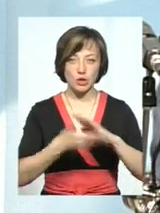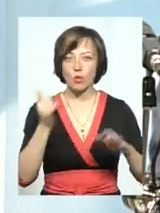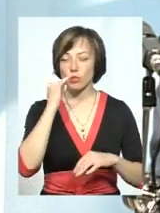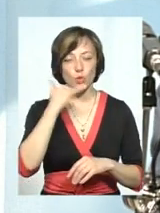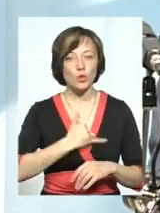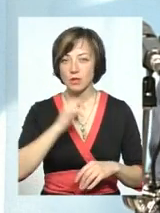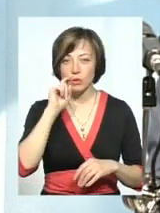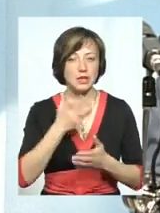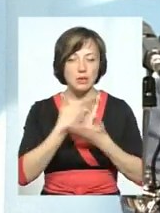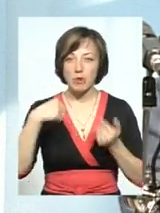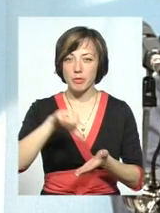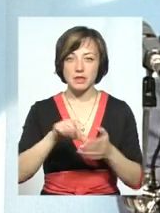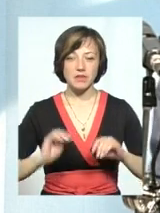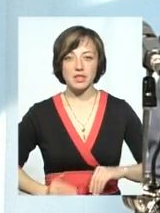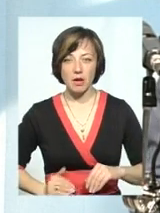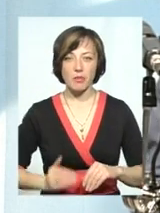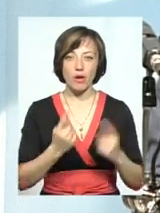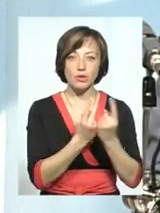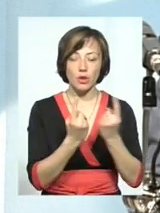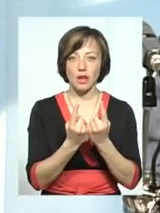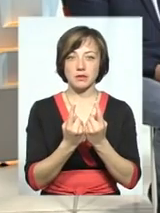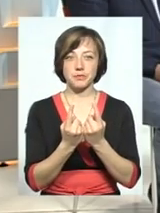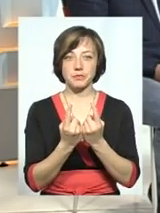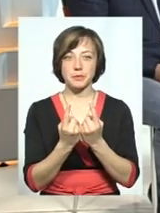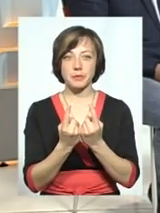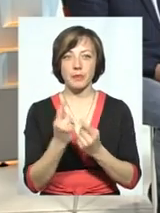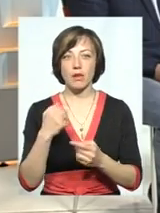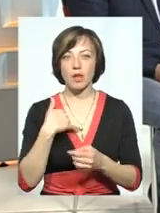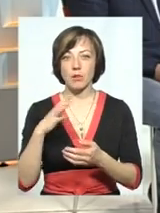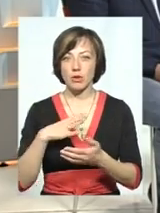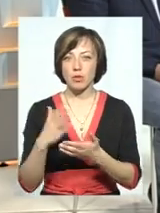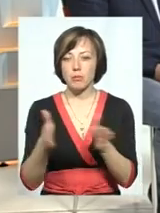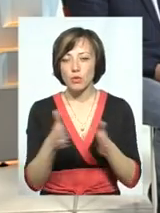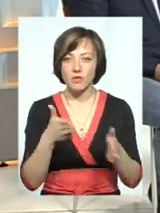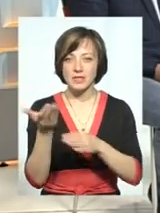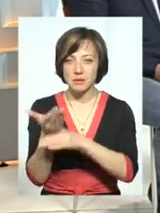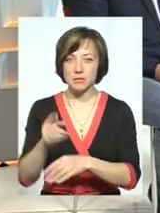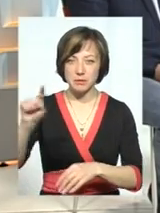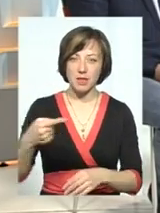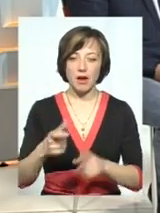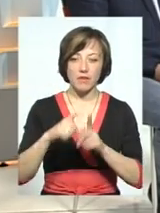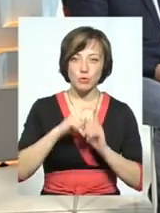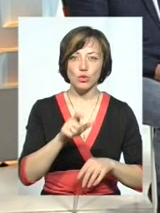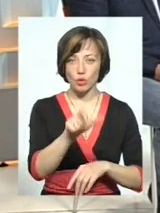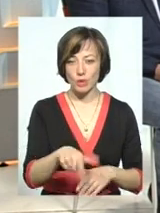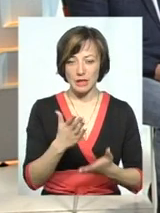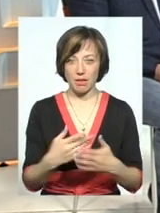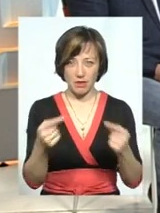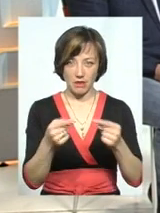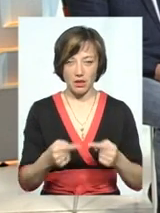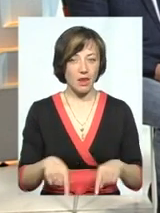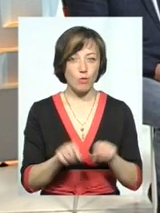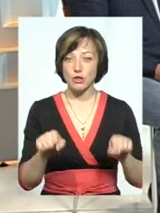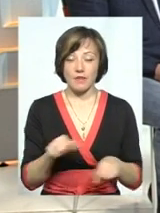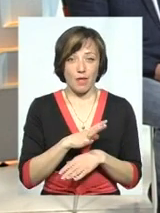немає якогось там представництва там компанії, там однокласників, так що вони там не змогли зробити там підготувати запит і нам дали відповідь, що користувач є такий та такий. То таких